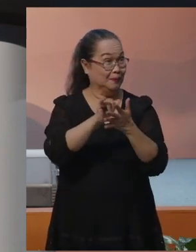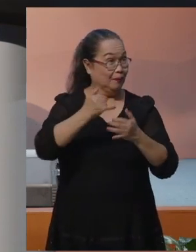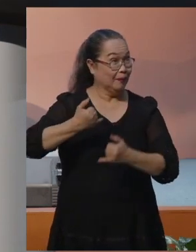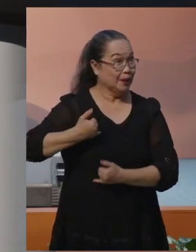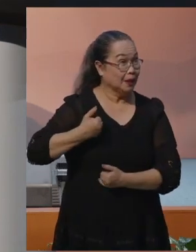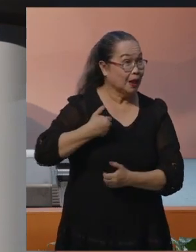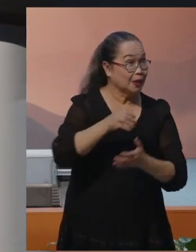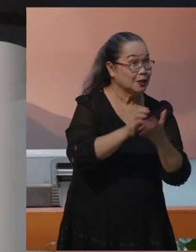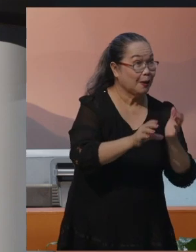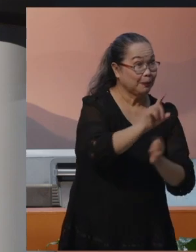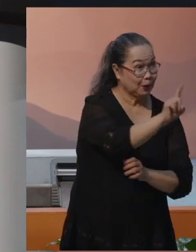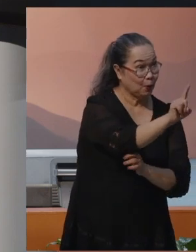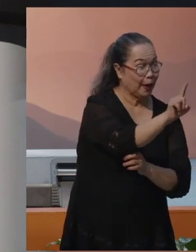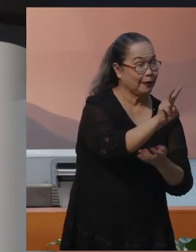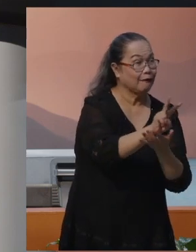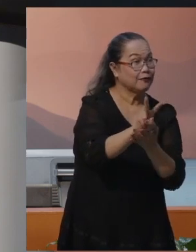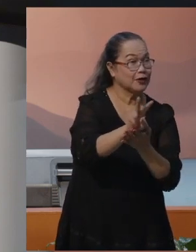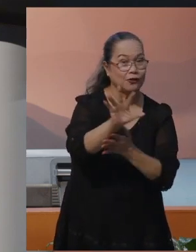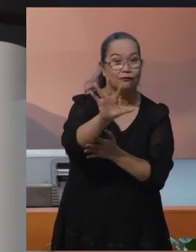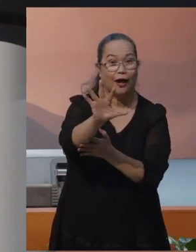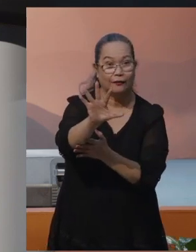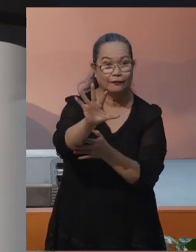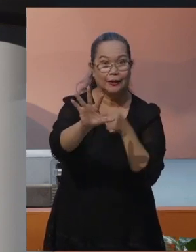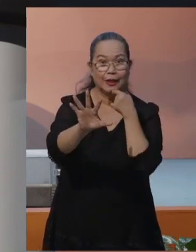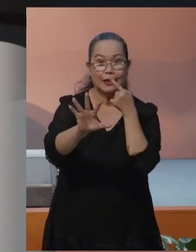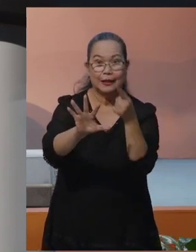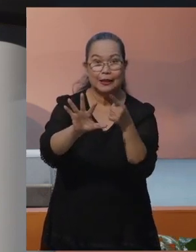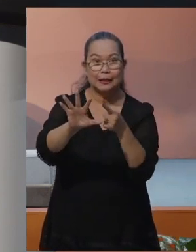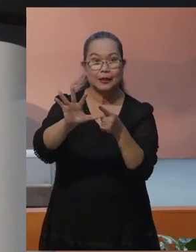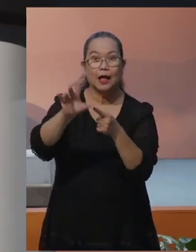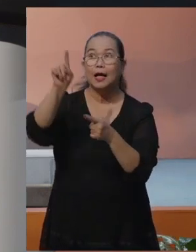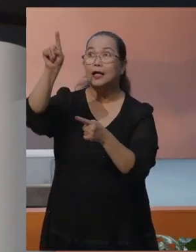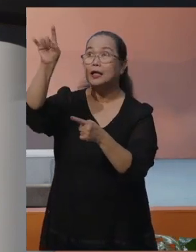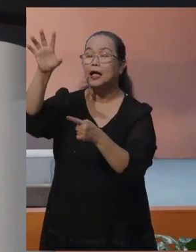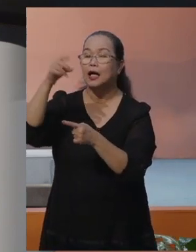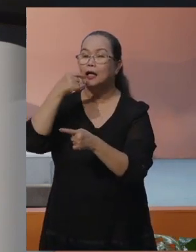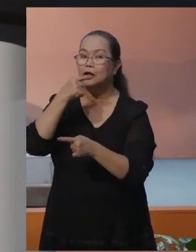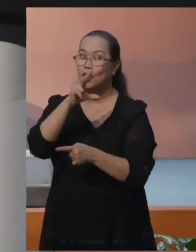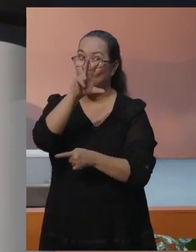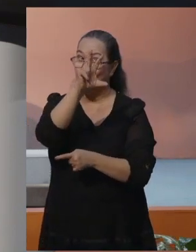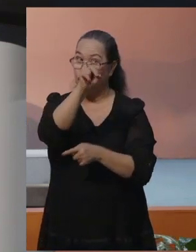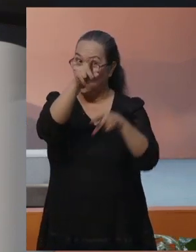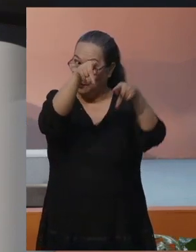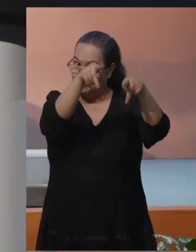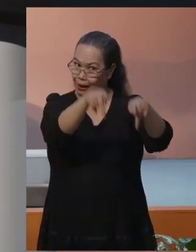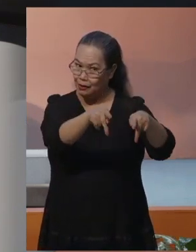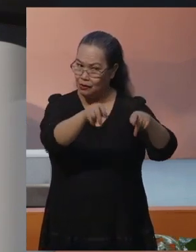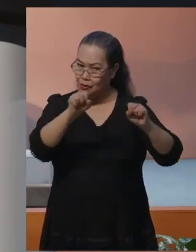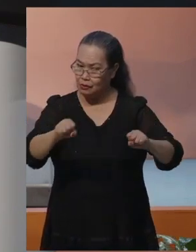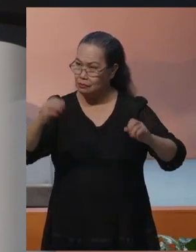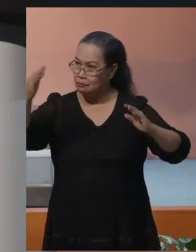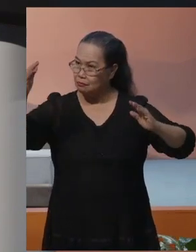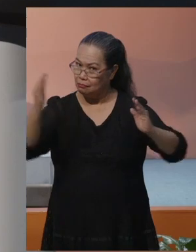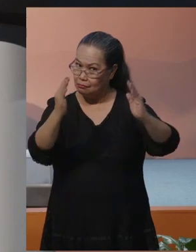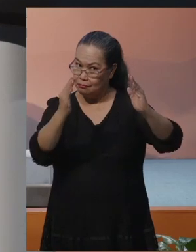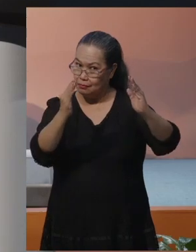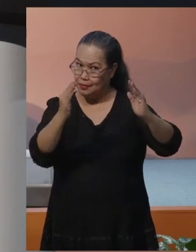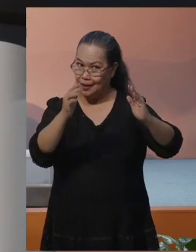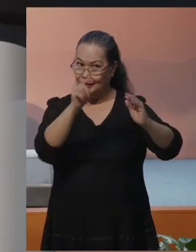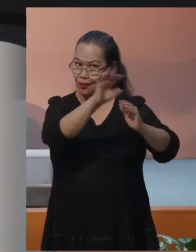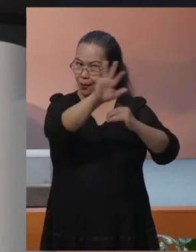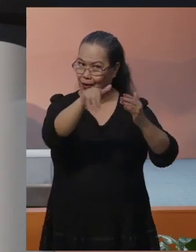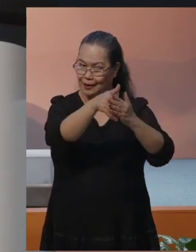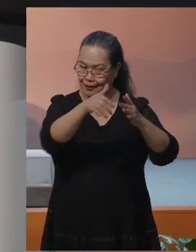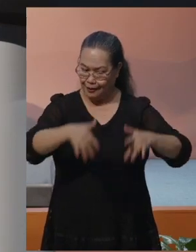sa chapter 1 verse 5. Sabi ng Panginoon kay Joshua, no man shall be able to stand before you all the days of your